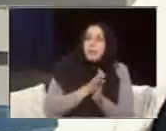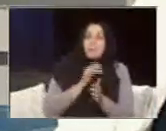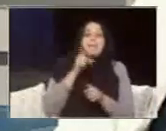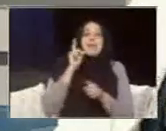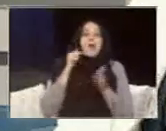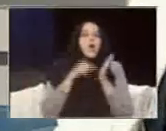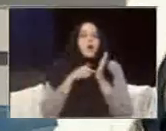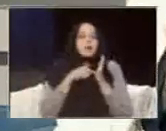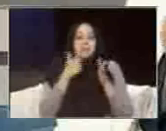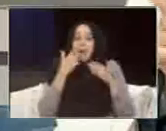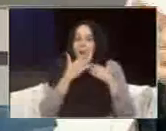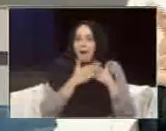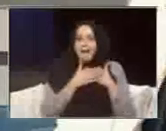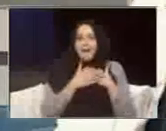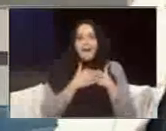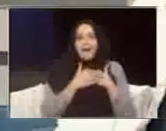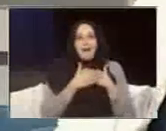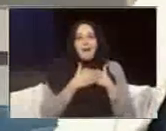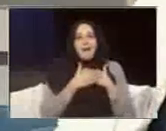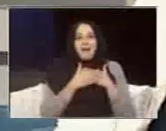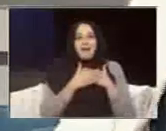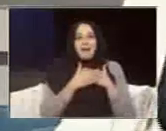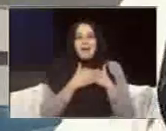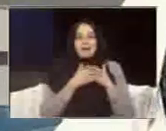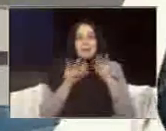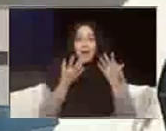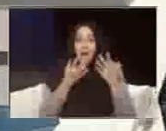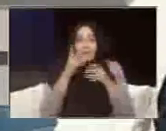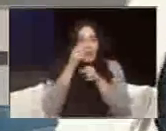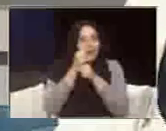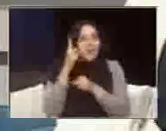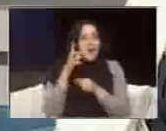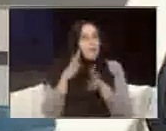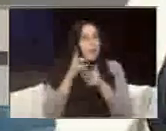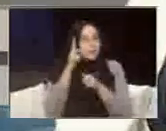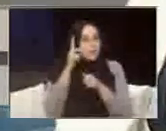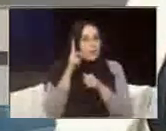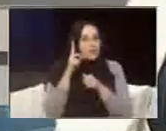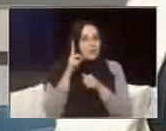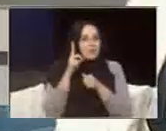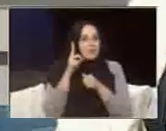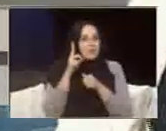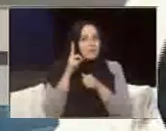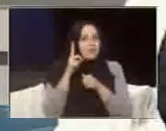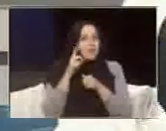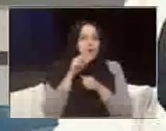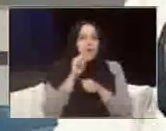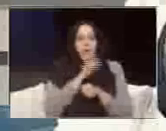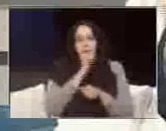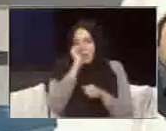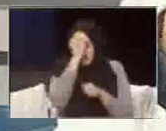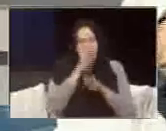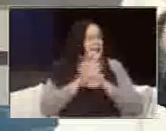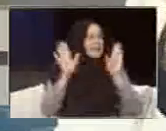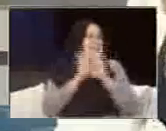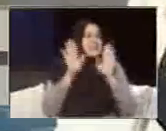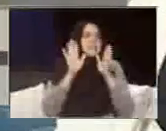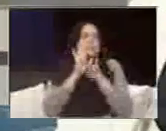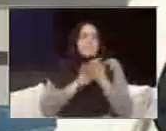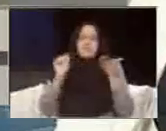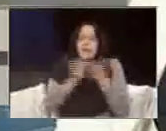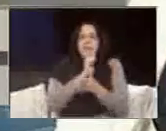يذكر إما من قبل الغير أو من قبل المظلوم يقول اتق الله خاف ربي يتوب والسلام عليكم خلاص عفى